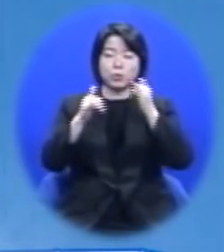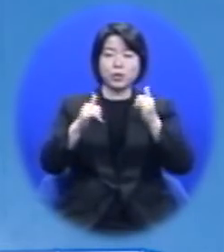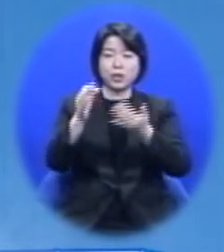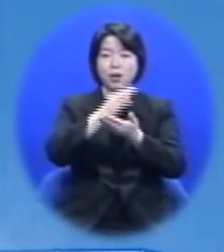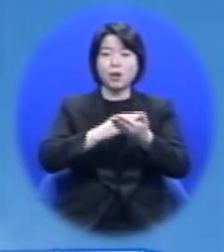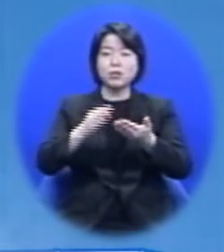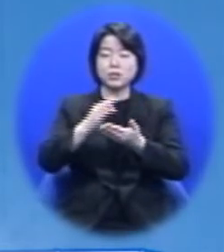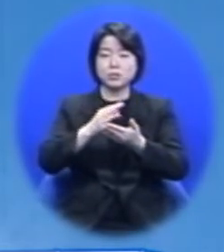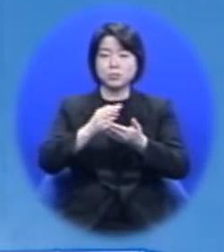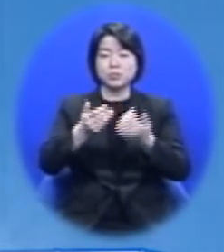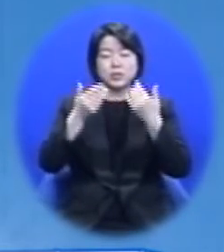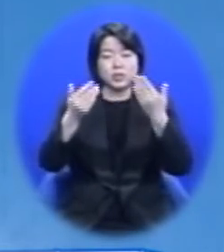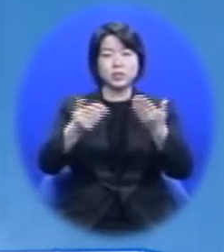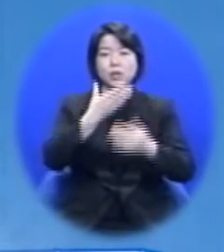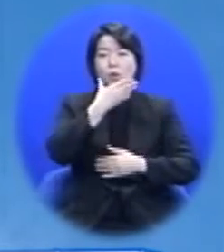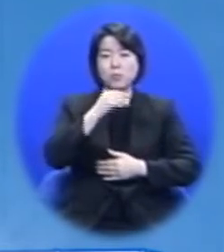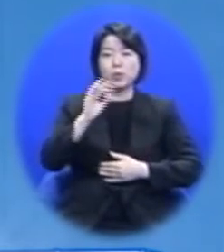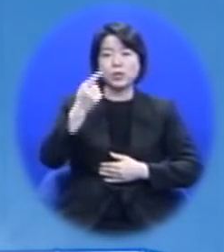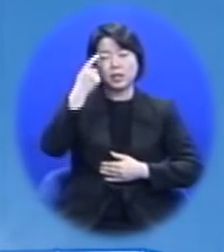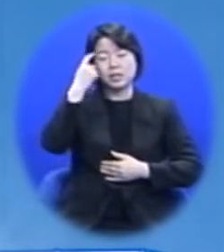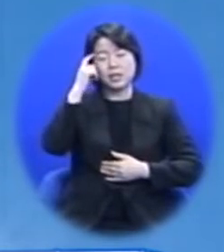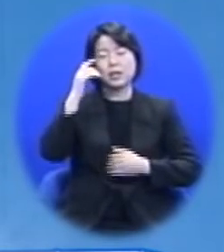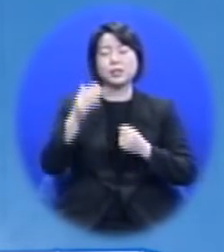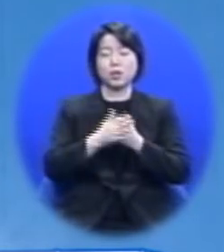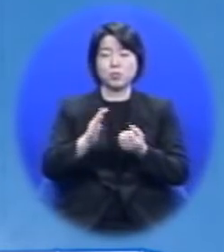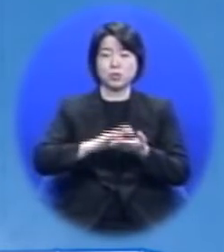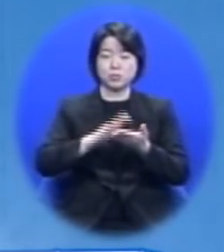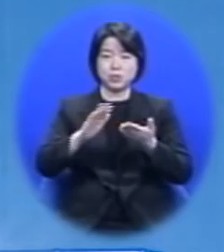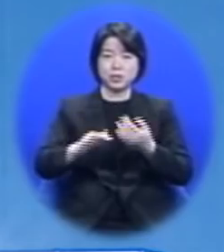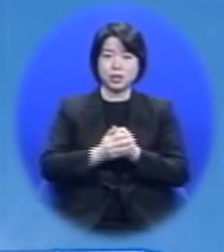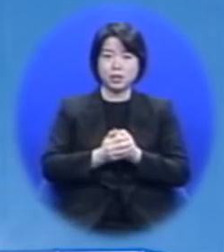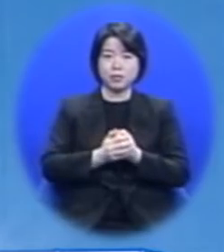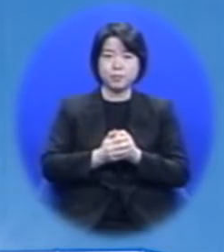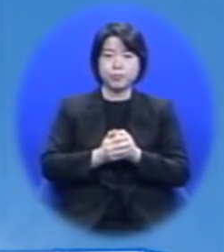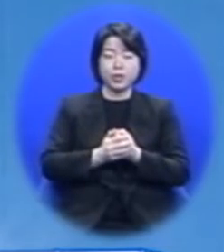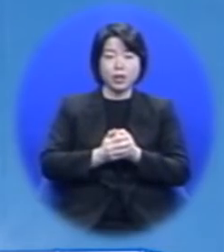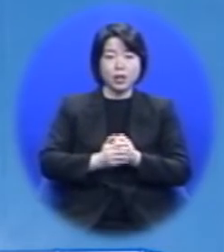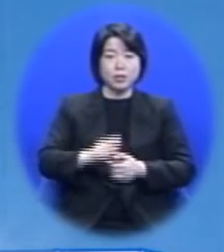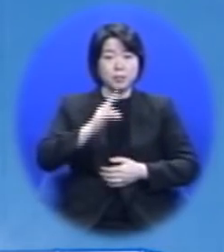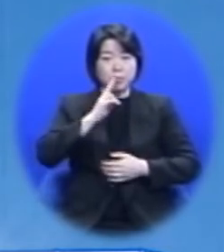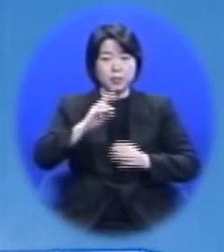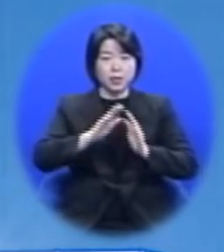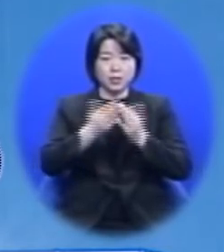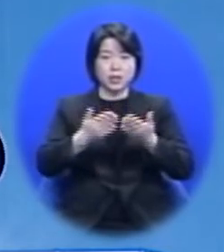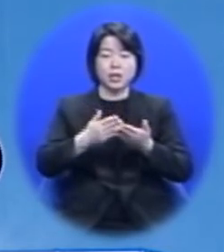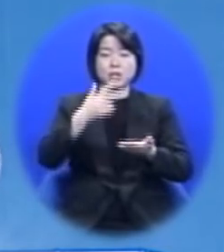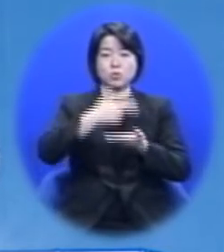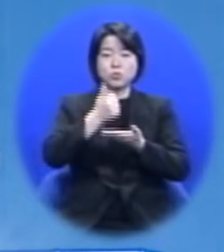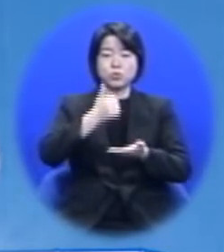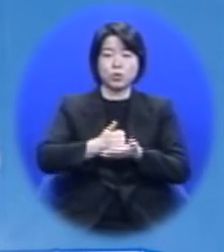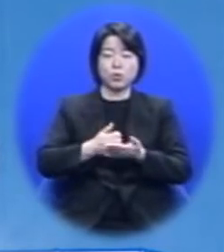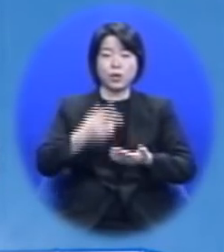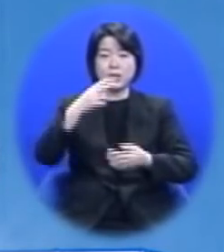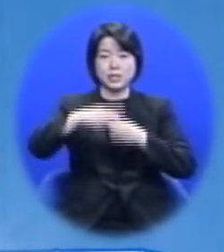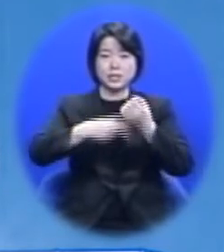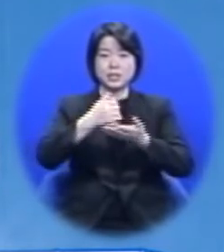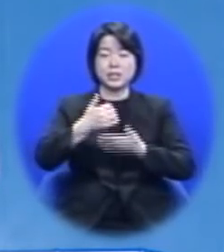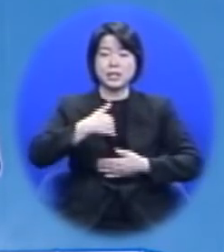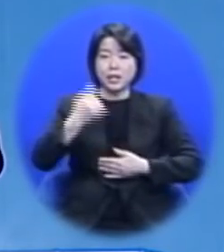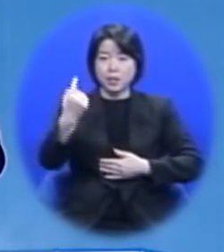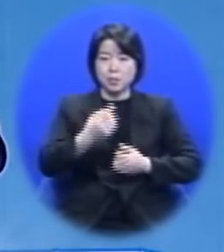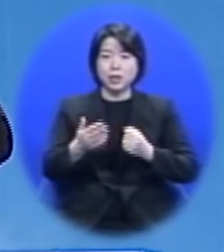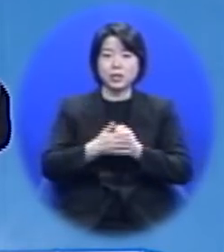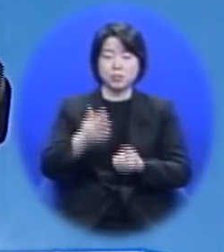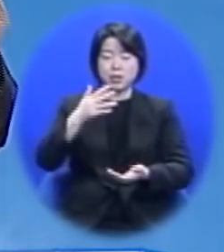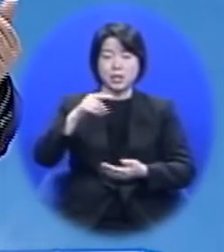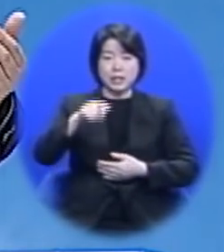때문. 이사야 60장 1절에 주 여호와의 신이 내게 임하셨으니 이는 여호와께서 내게 기름을